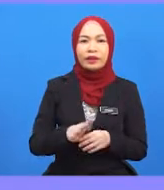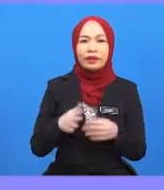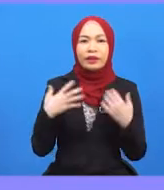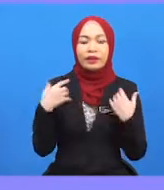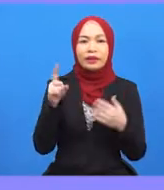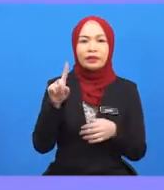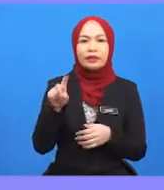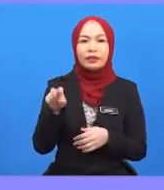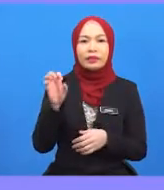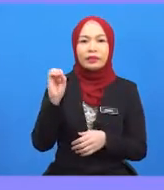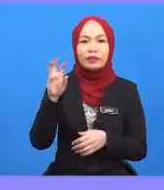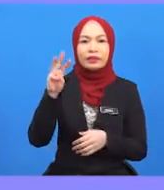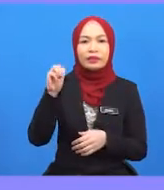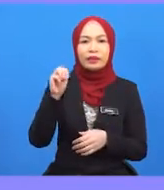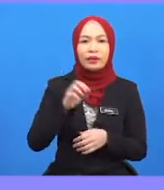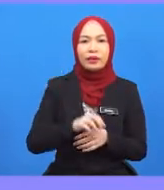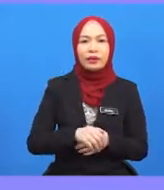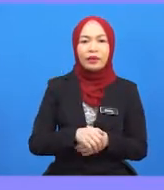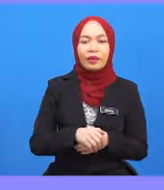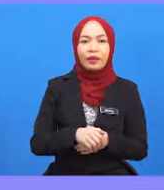1.0 mol per desimeter padu.